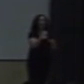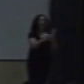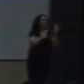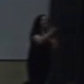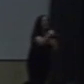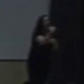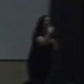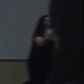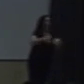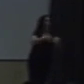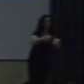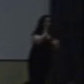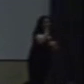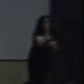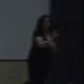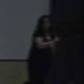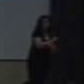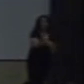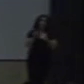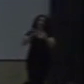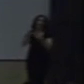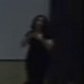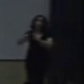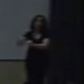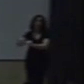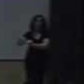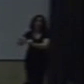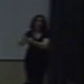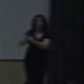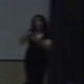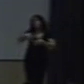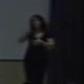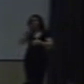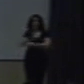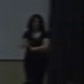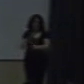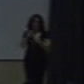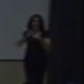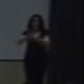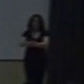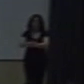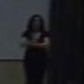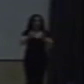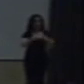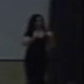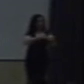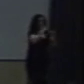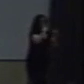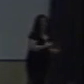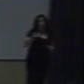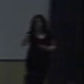quins són els límits, les coses bones i les coses doncs, que sí, que s'ha de tenir un esperit crític, i no només per joves,